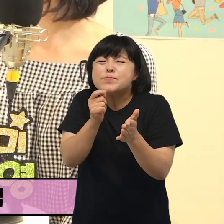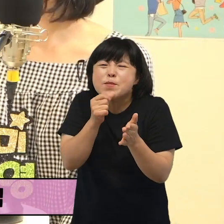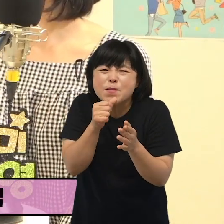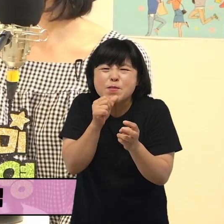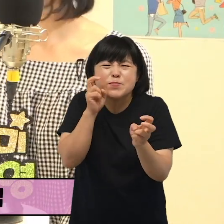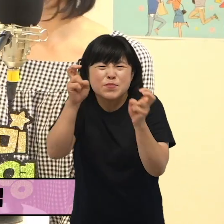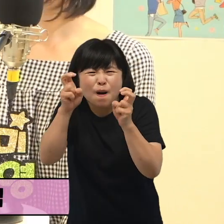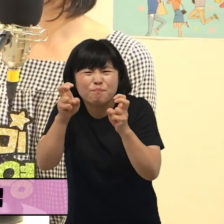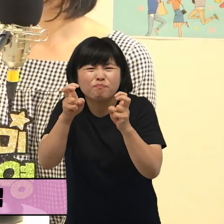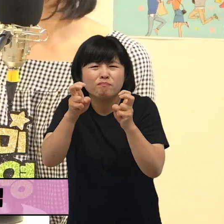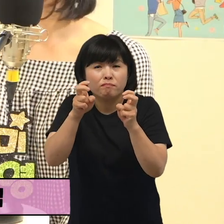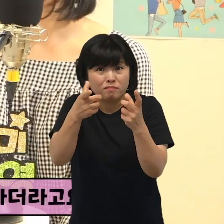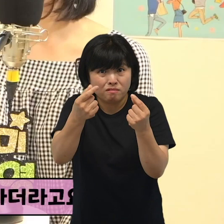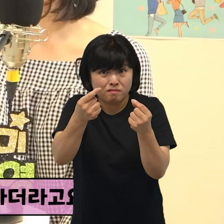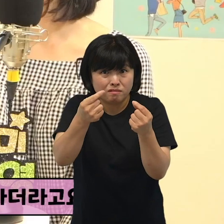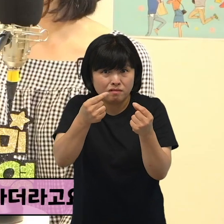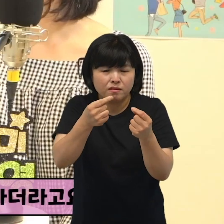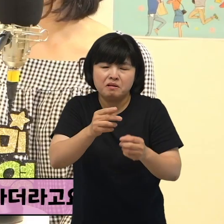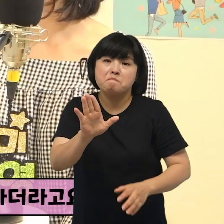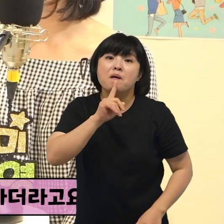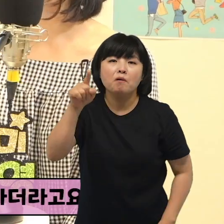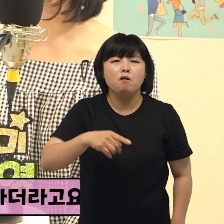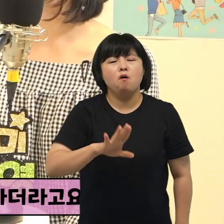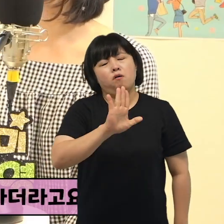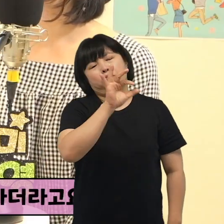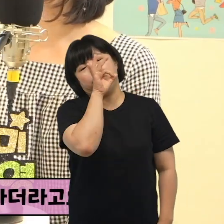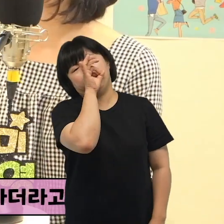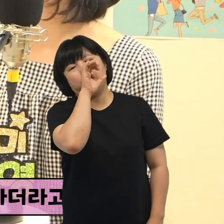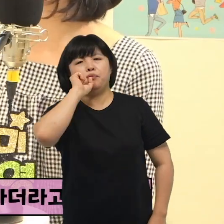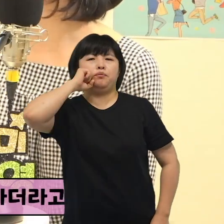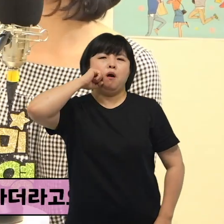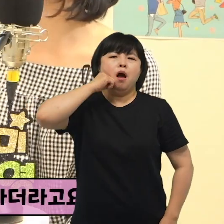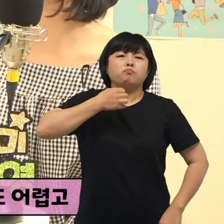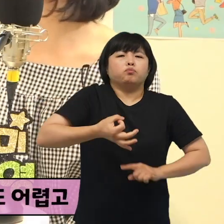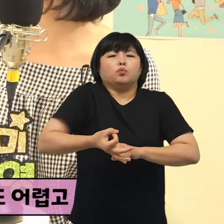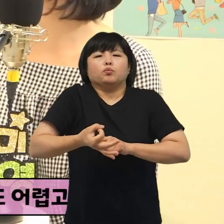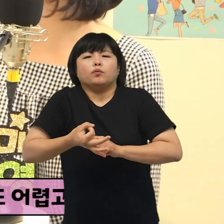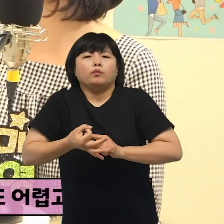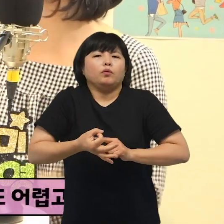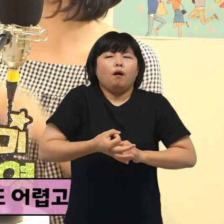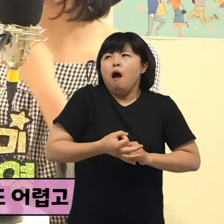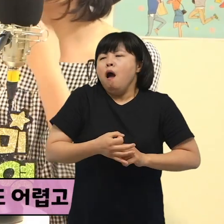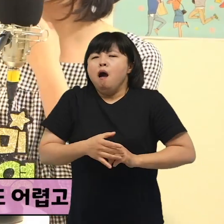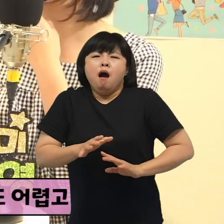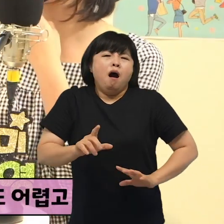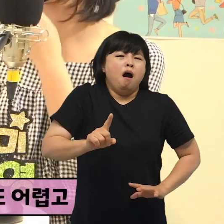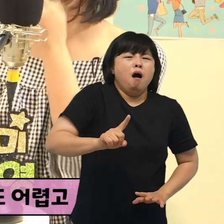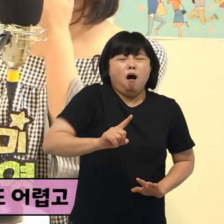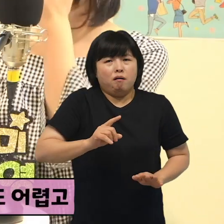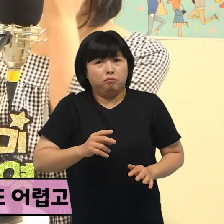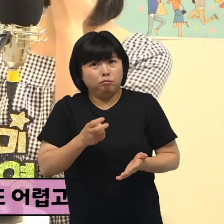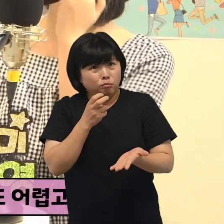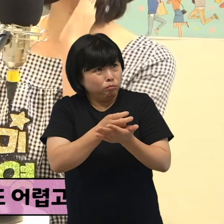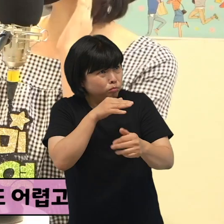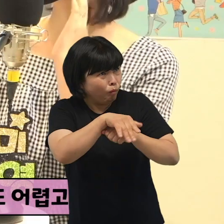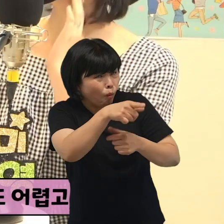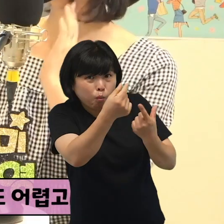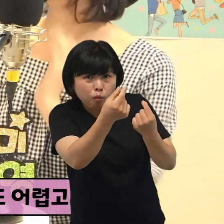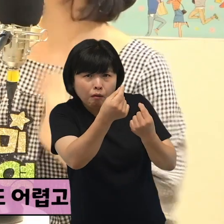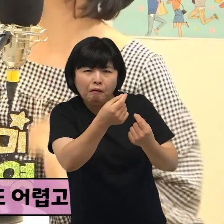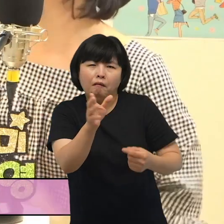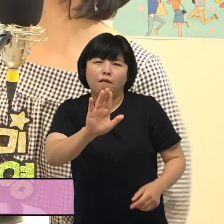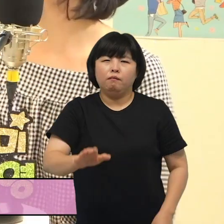이런 분야 아닌 중소기업 같은 경우에서는 굉장히 어렵다고 하더라고요. 필요성이 정말 이 없죠. 육아휴직 제도에 이응자를